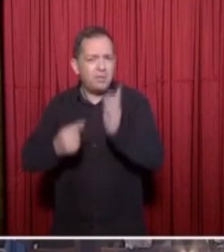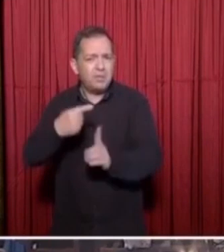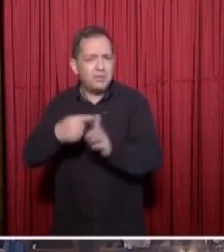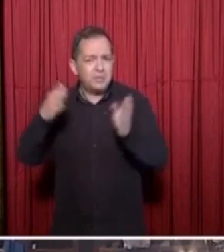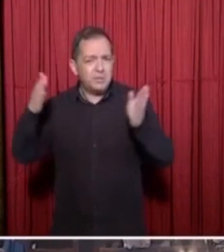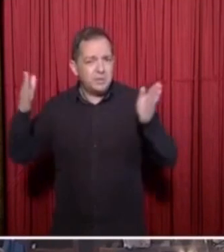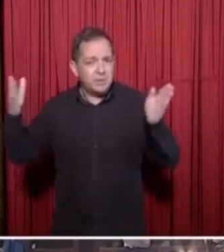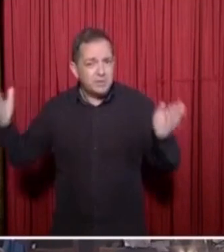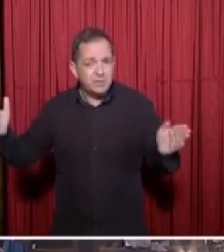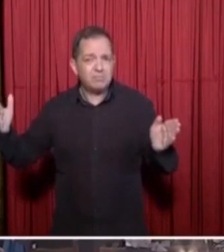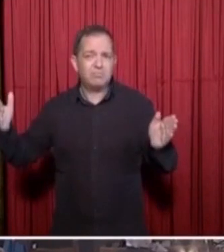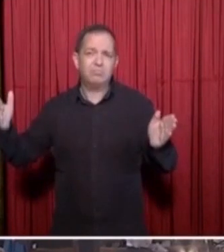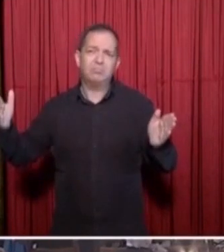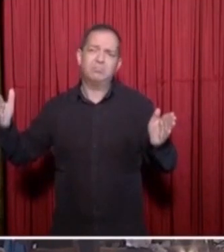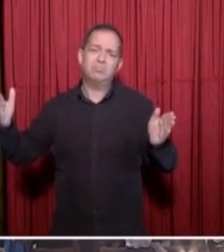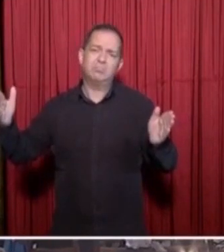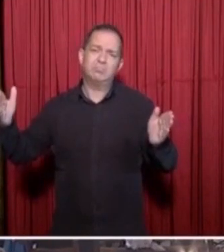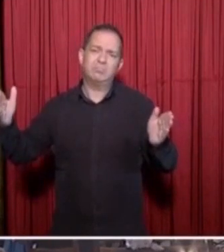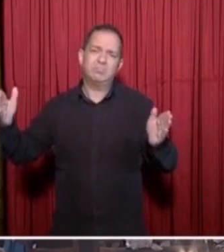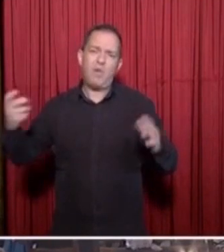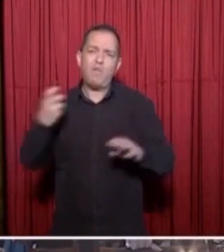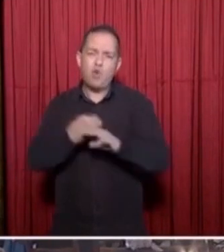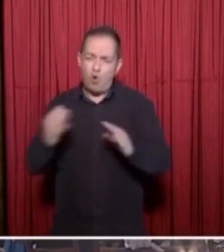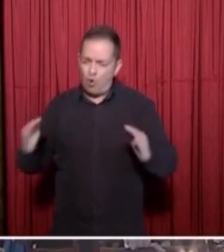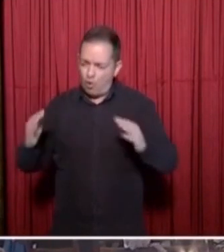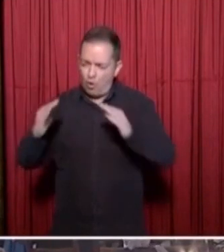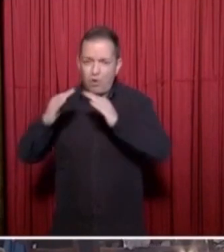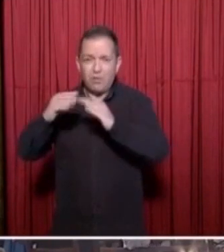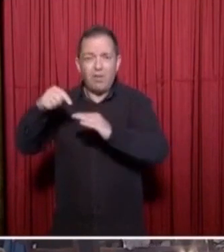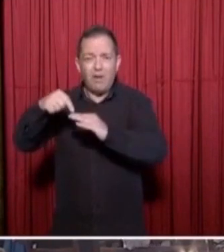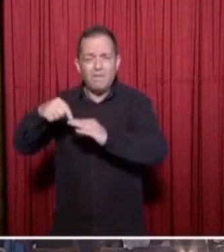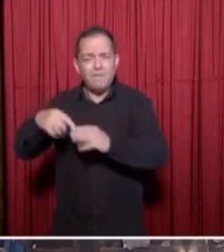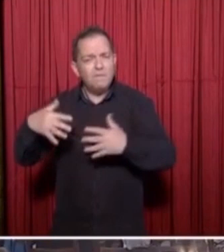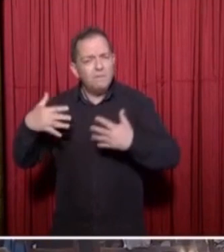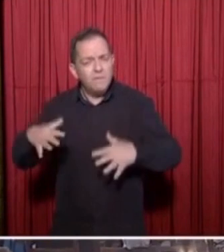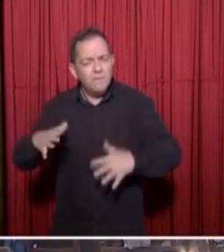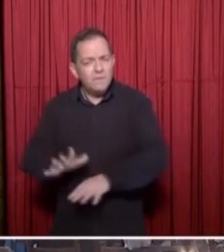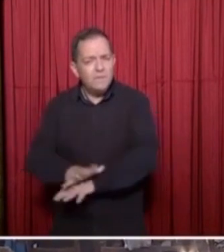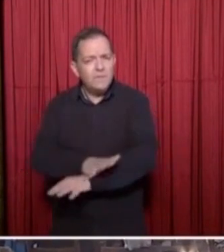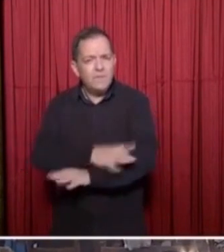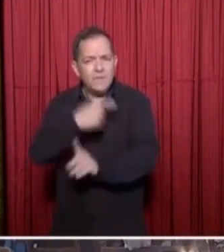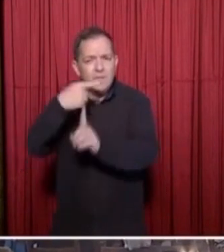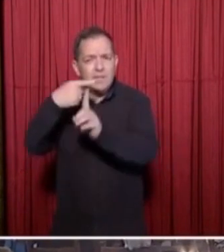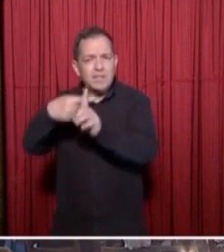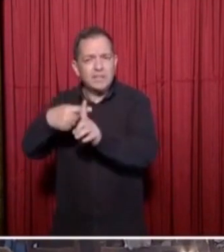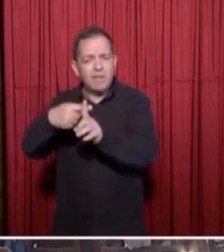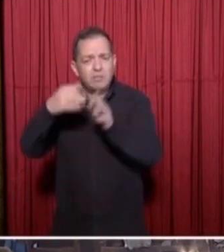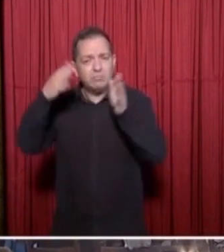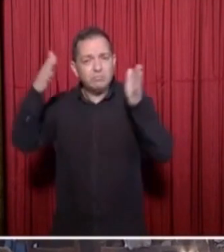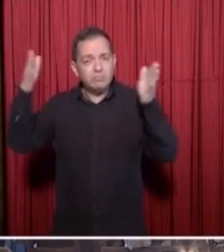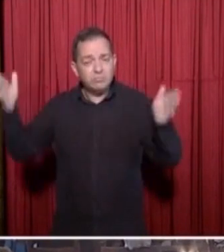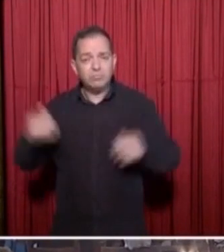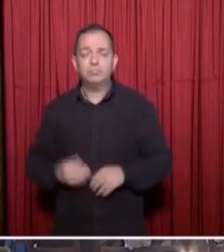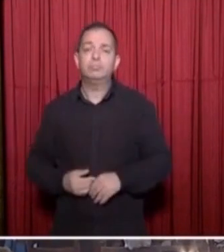και της υψώσεώς του επί του κρανίου τόπου εις τον φρικώδη Γολγοθά οι